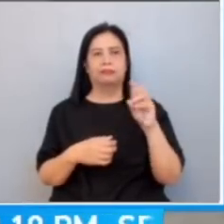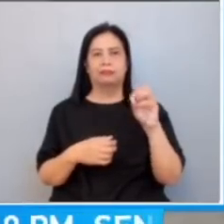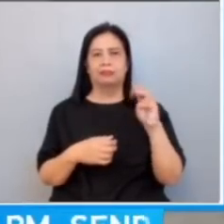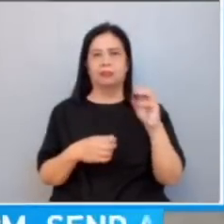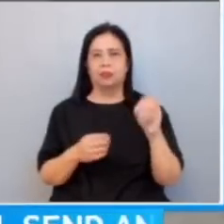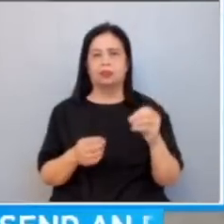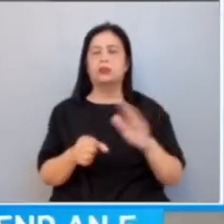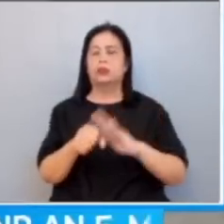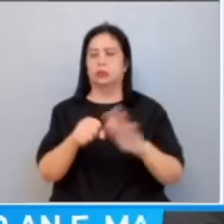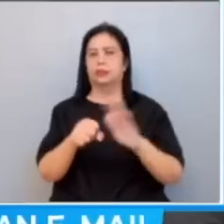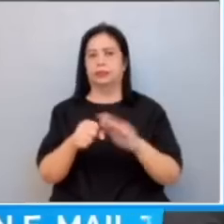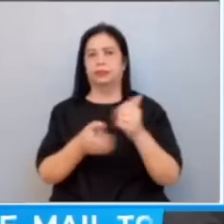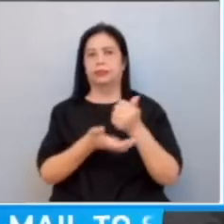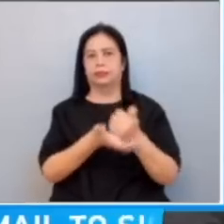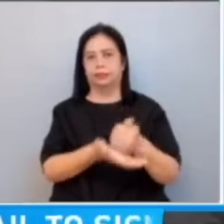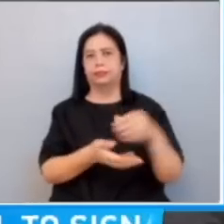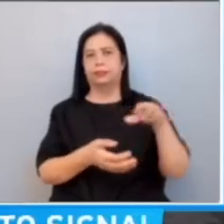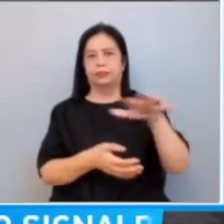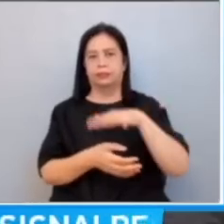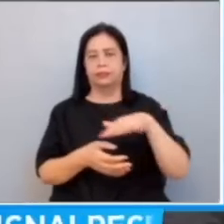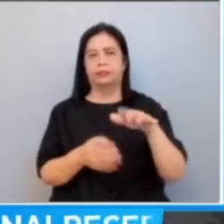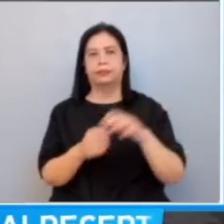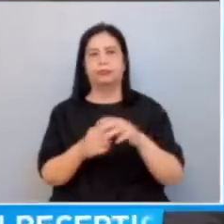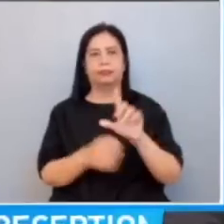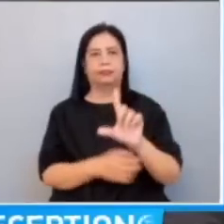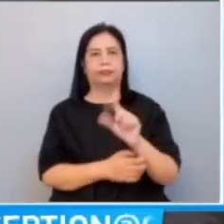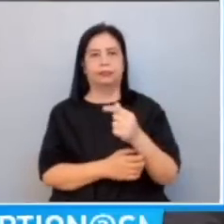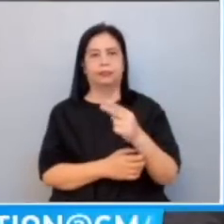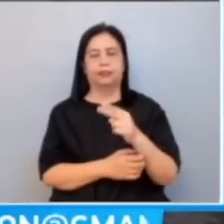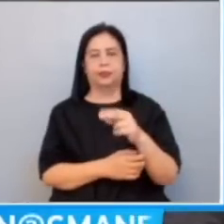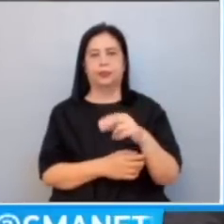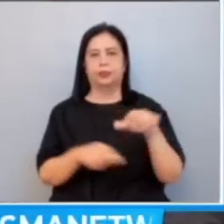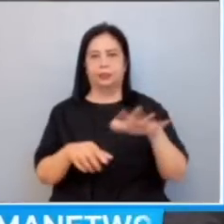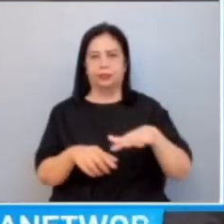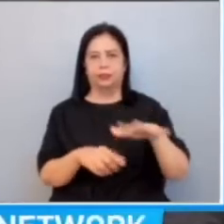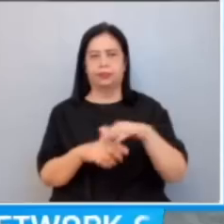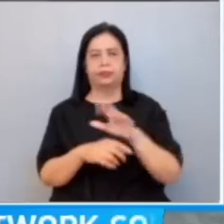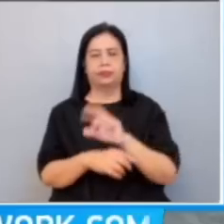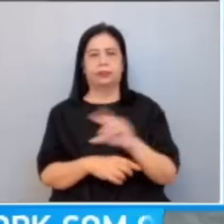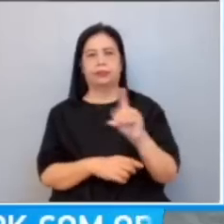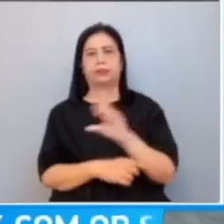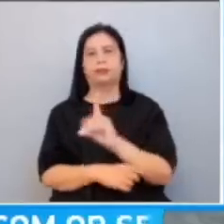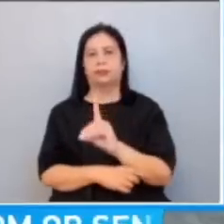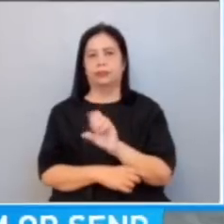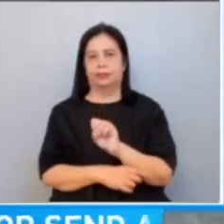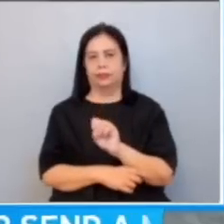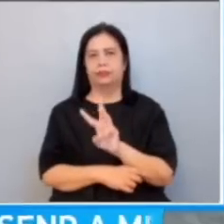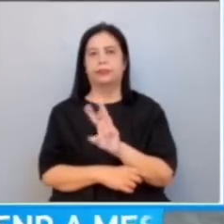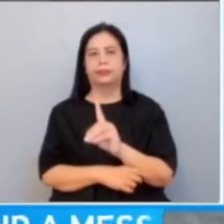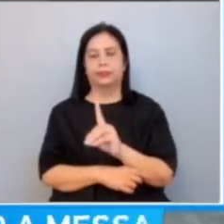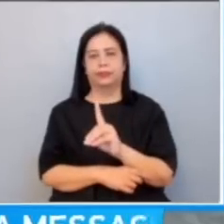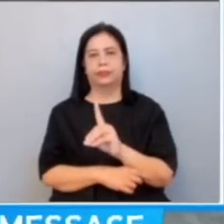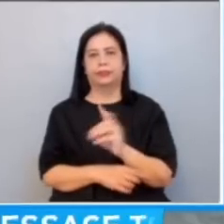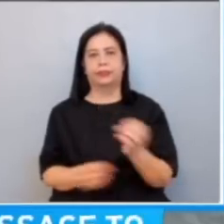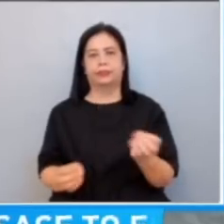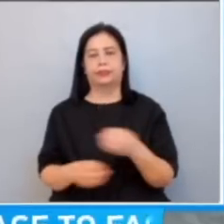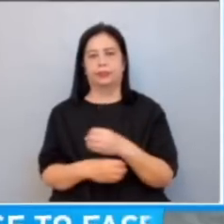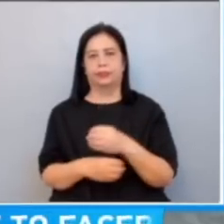ang tulong na binigay ng local government unit at ng Department of Social Welfare and Development Office